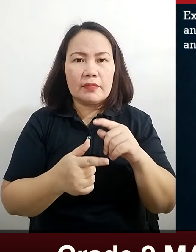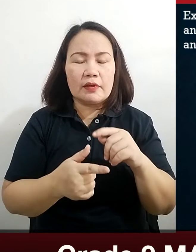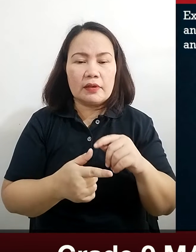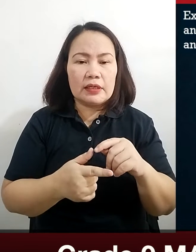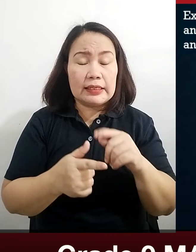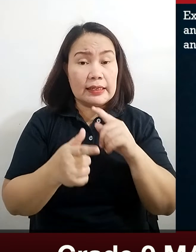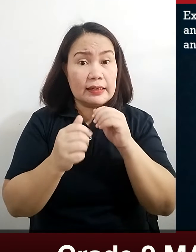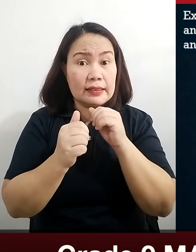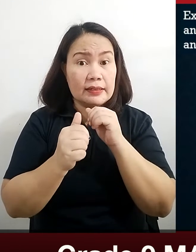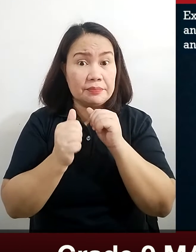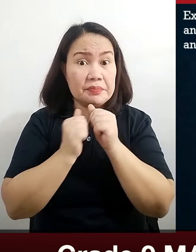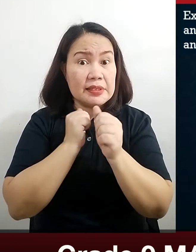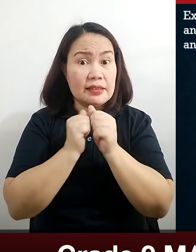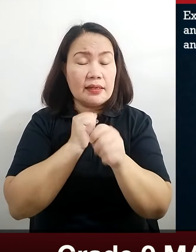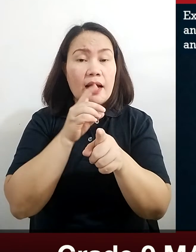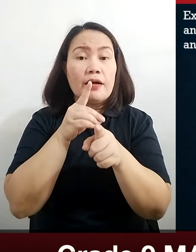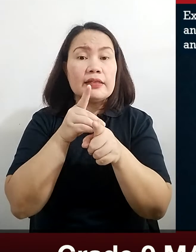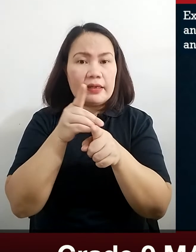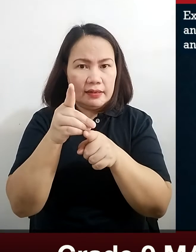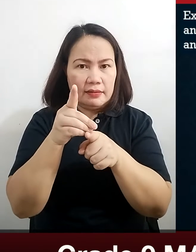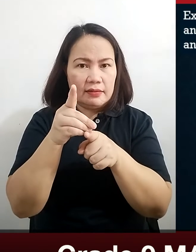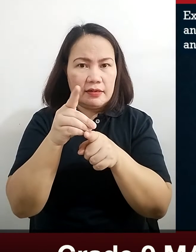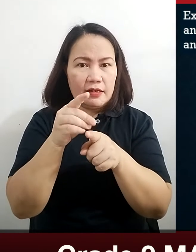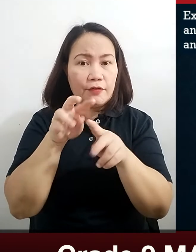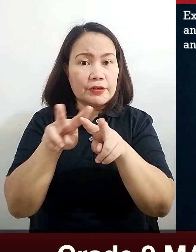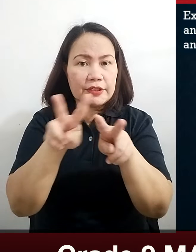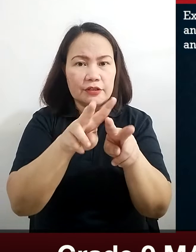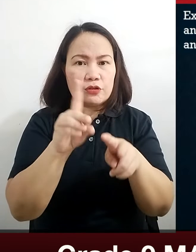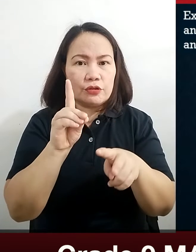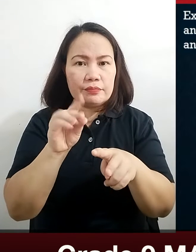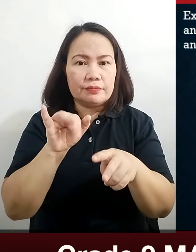natin, ibig sabihin that is direct variation.